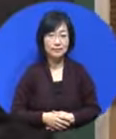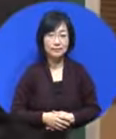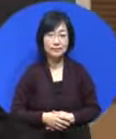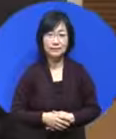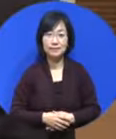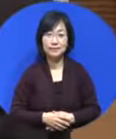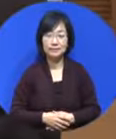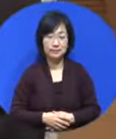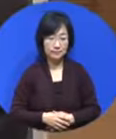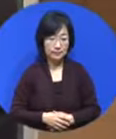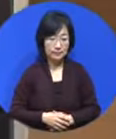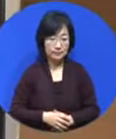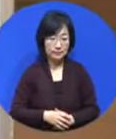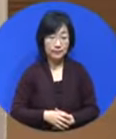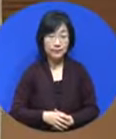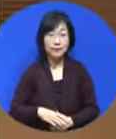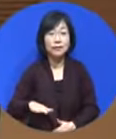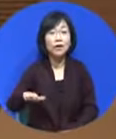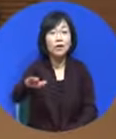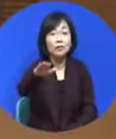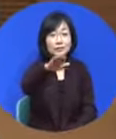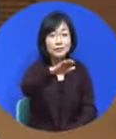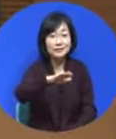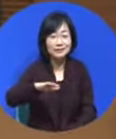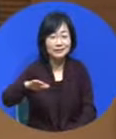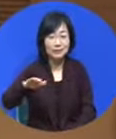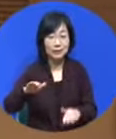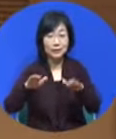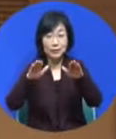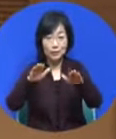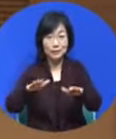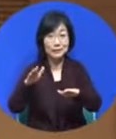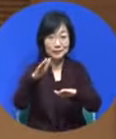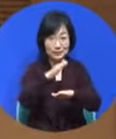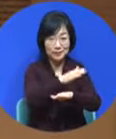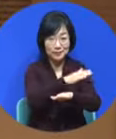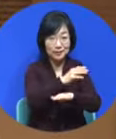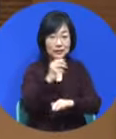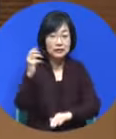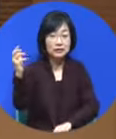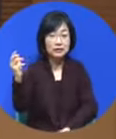지금부터 성 안에서